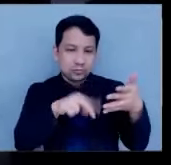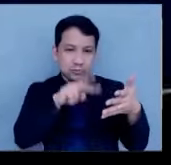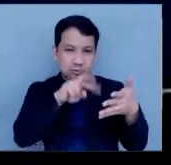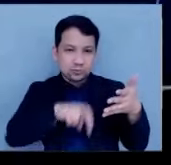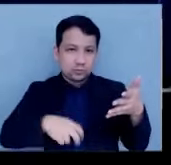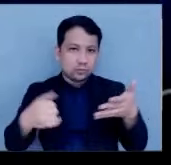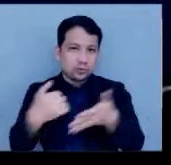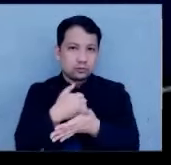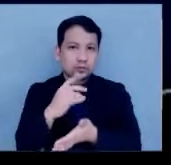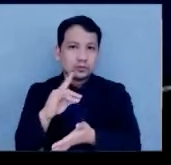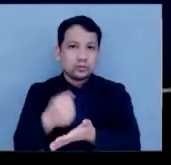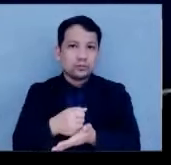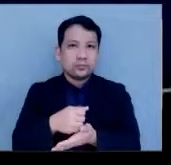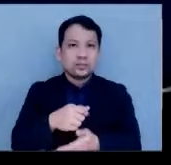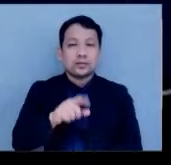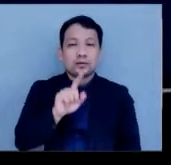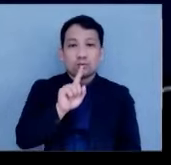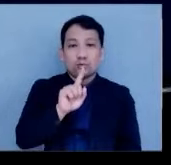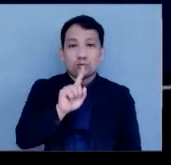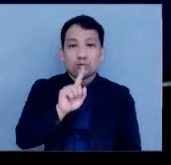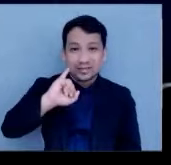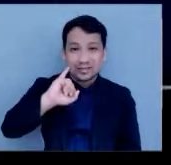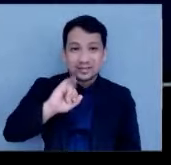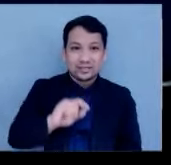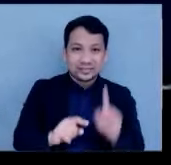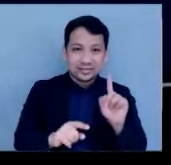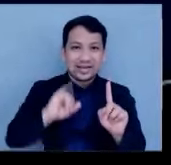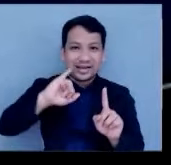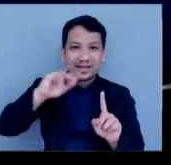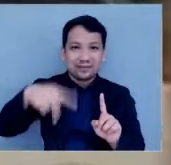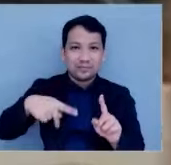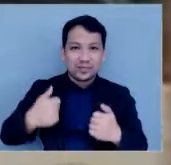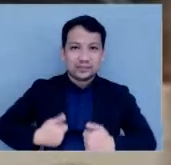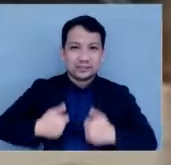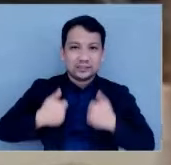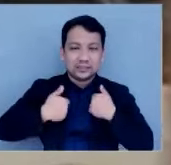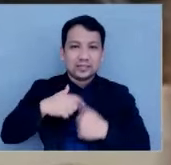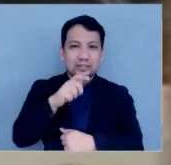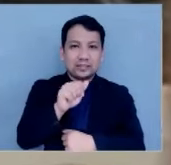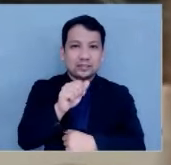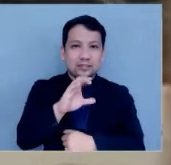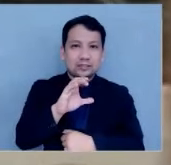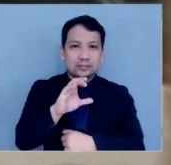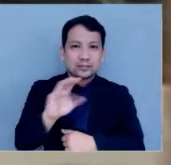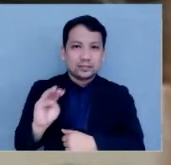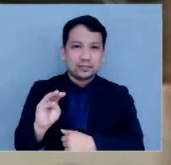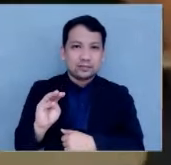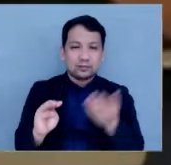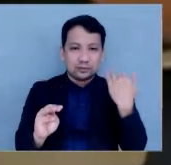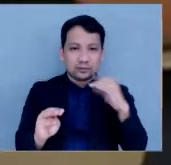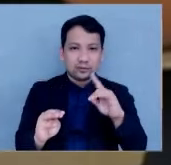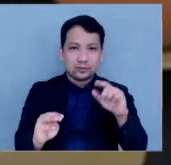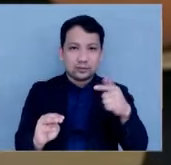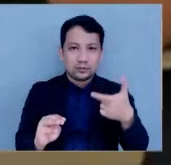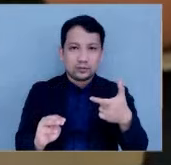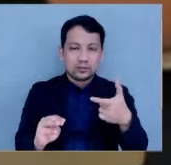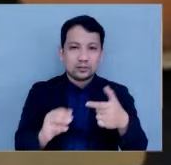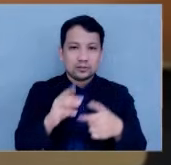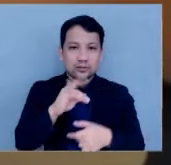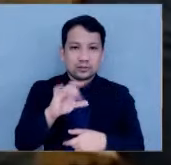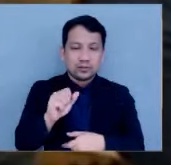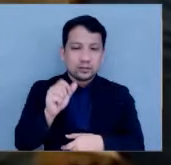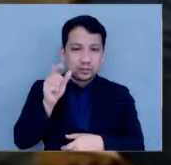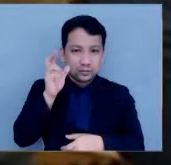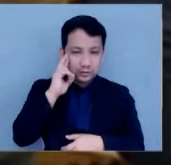Isang IP address lang ang gagamitin sa kada automated counting machine o ACM. Malayo yan sa pinuna ni dating DICT Undersecretary Eliseo Rio